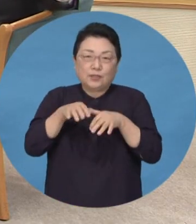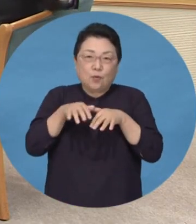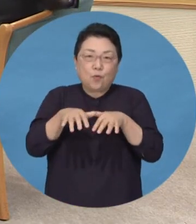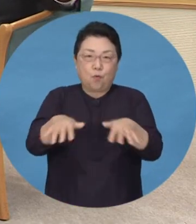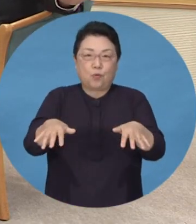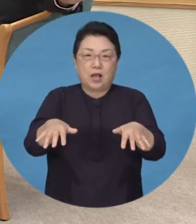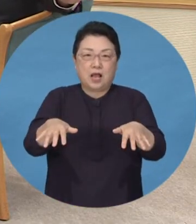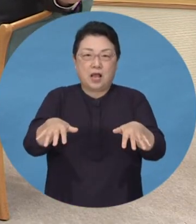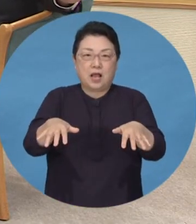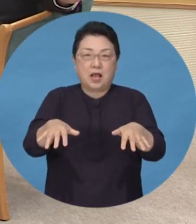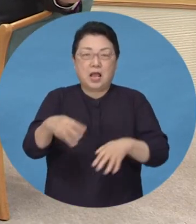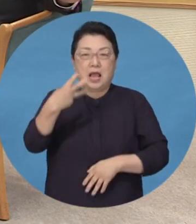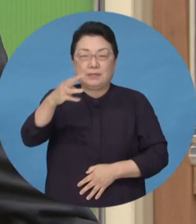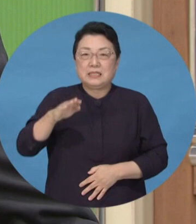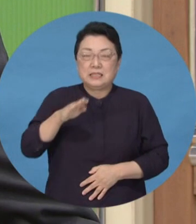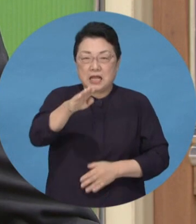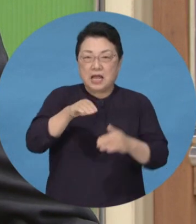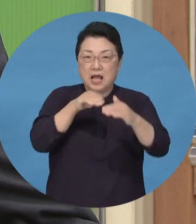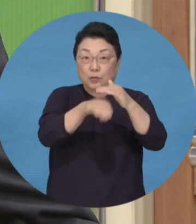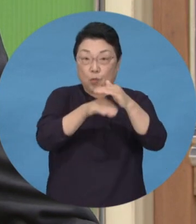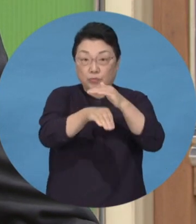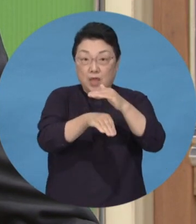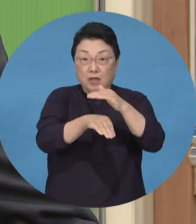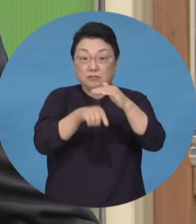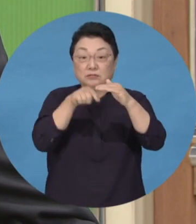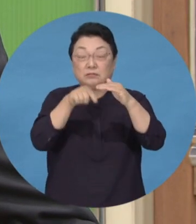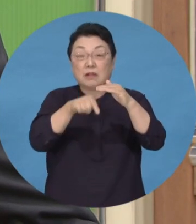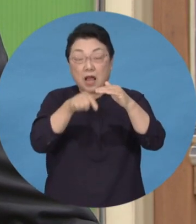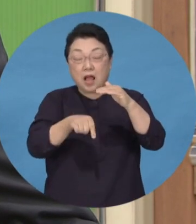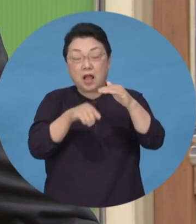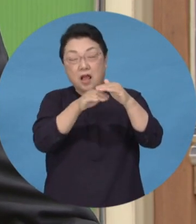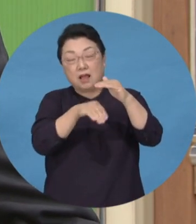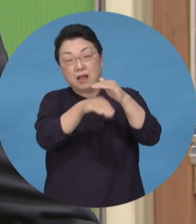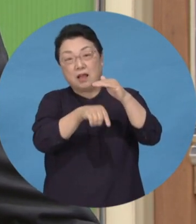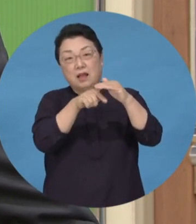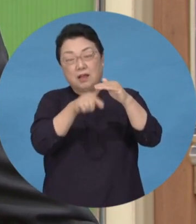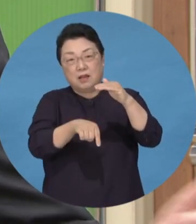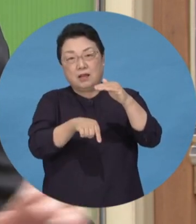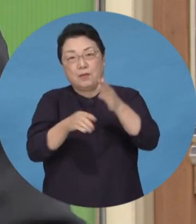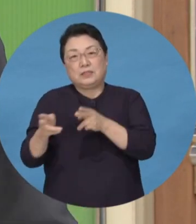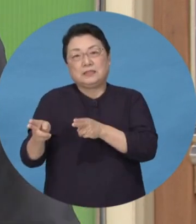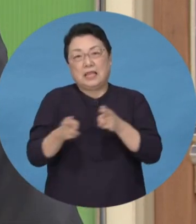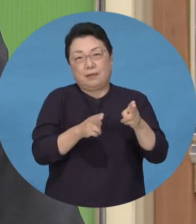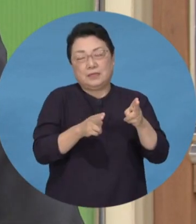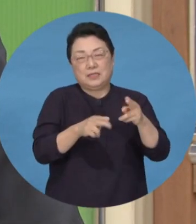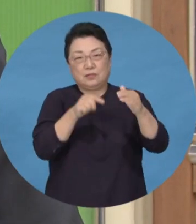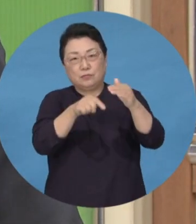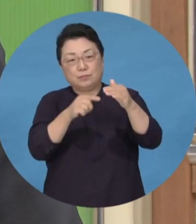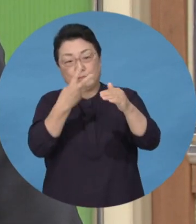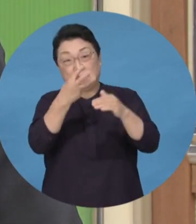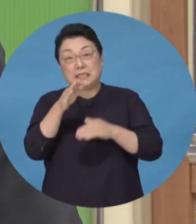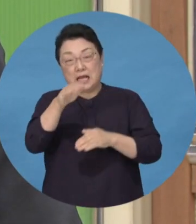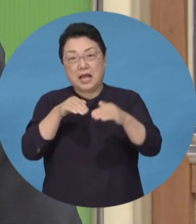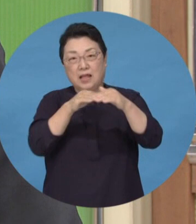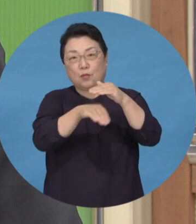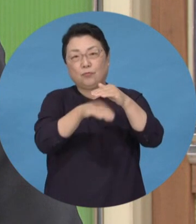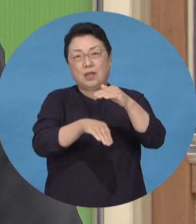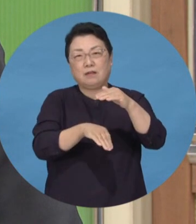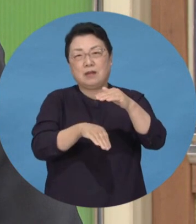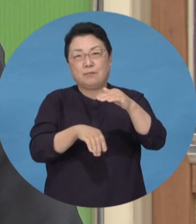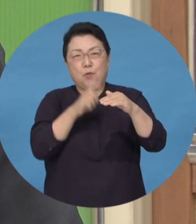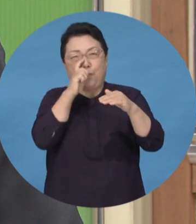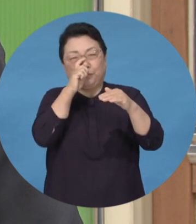例えばミサが飛んでるの新たなず整備ここもですねあのますでに老朽